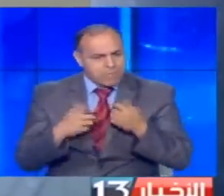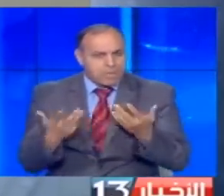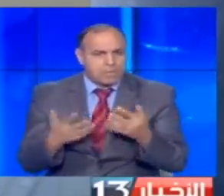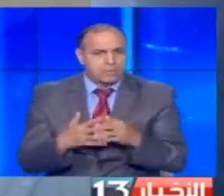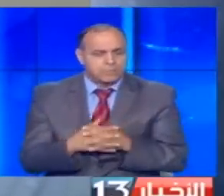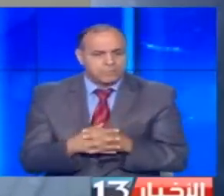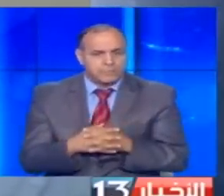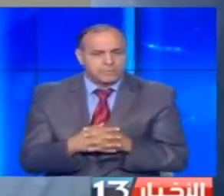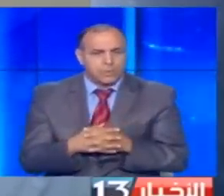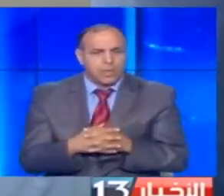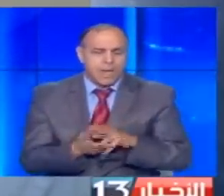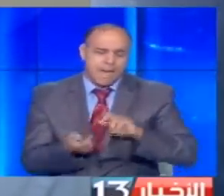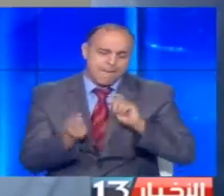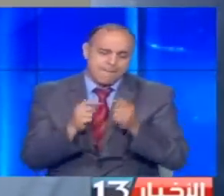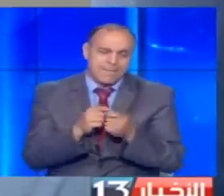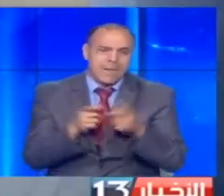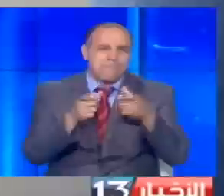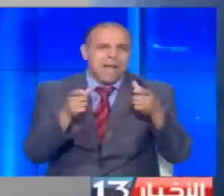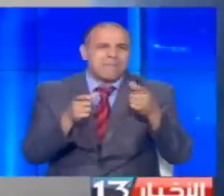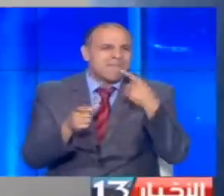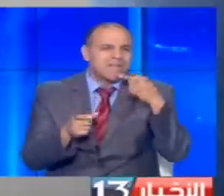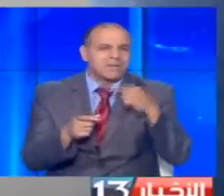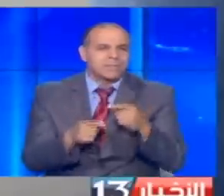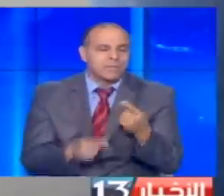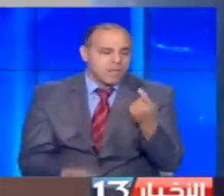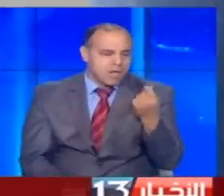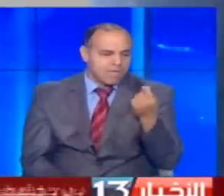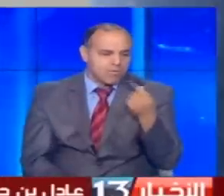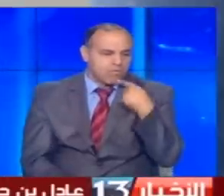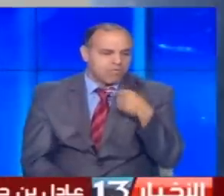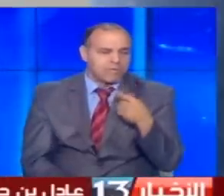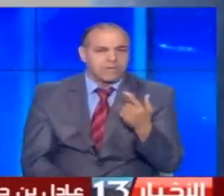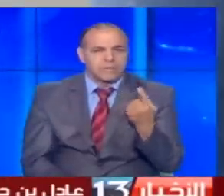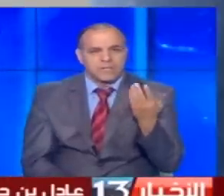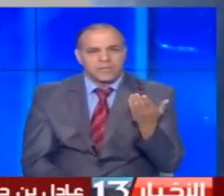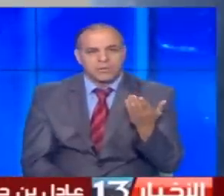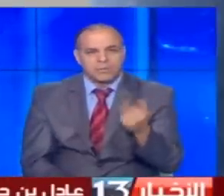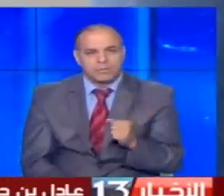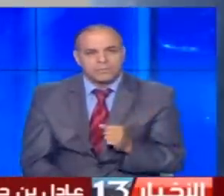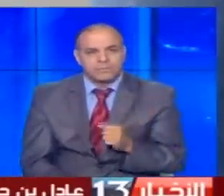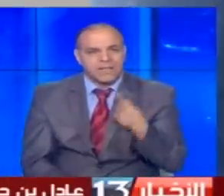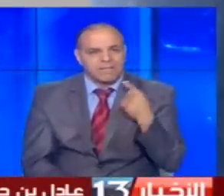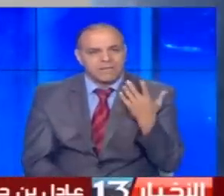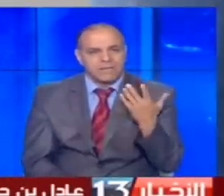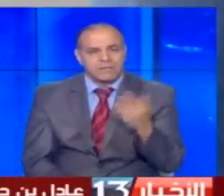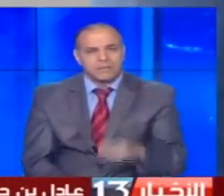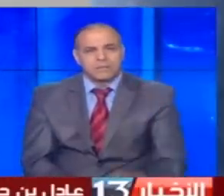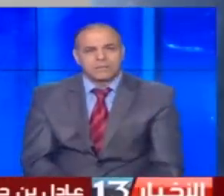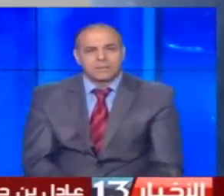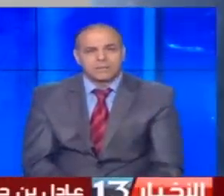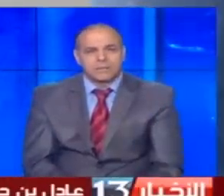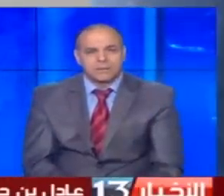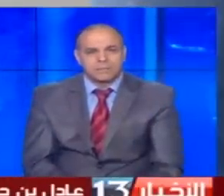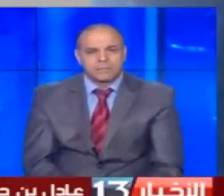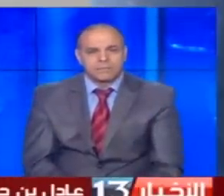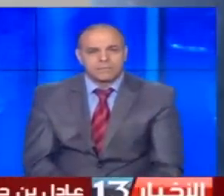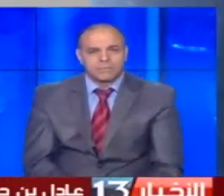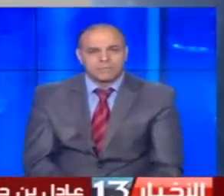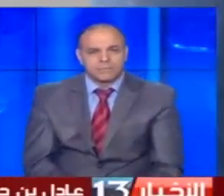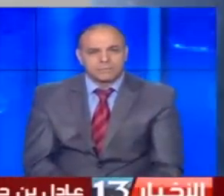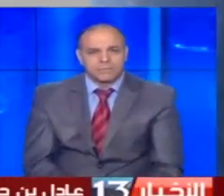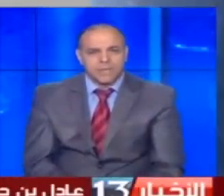معناها ال محاولين المنتوج هذا السعاده اتباع به الفلفل للمصنع هو